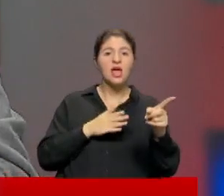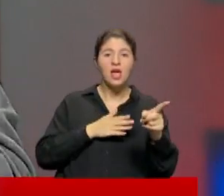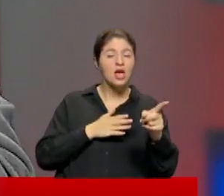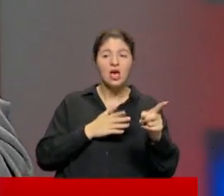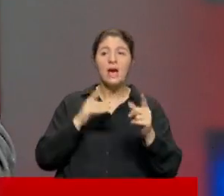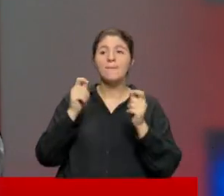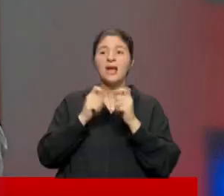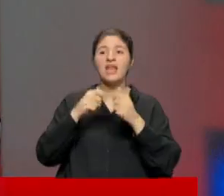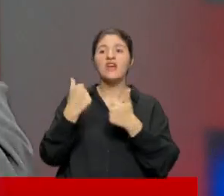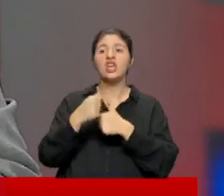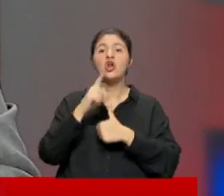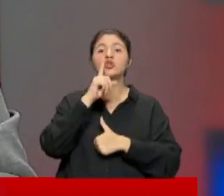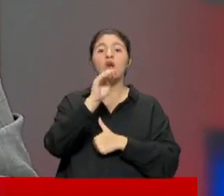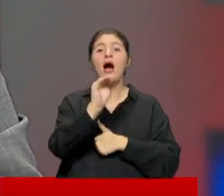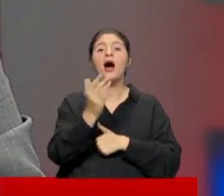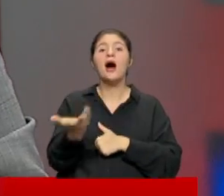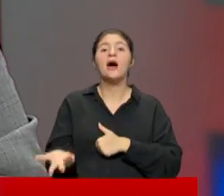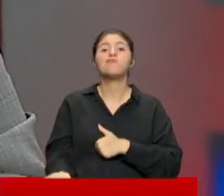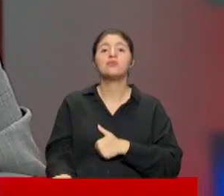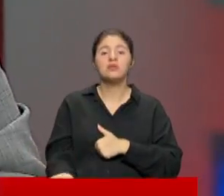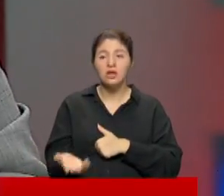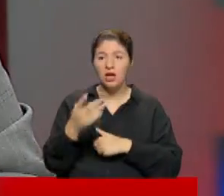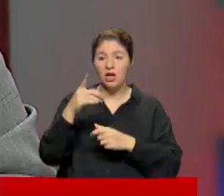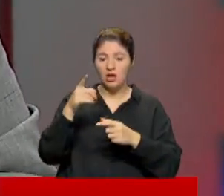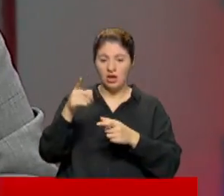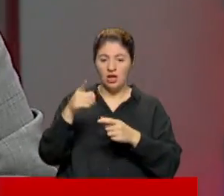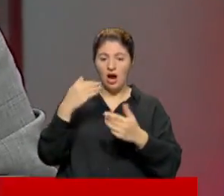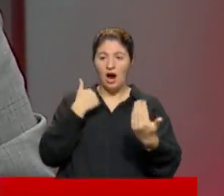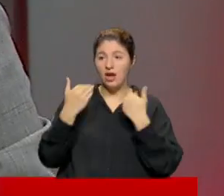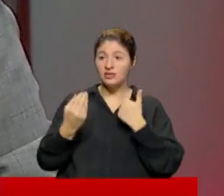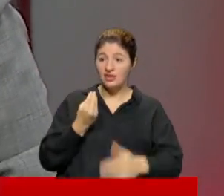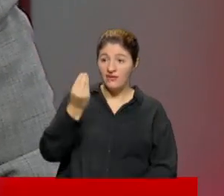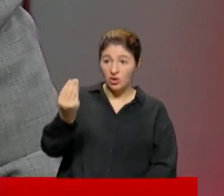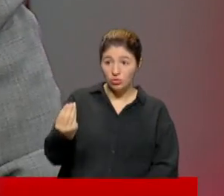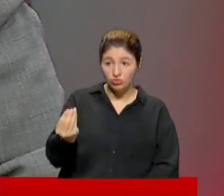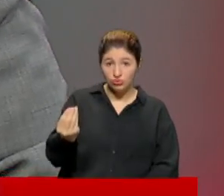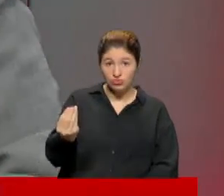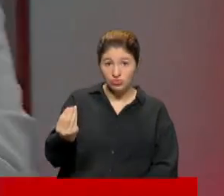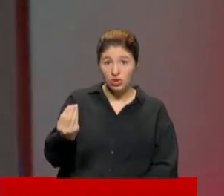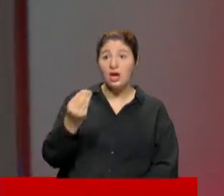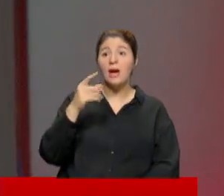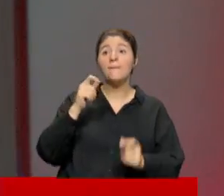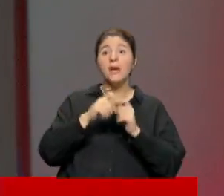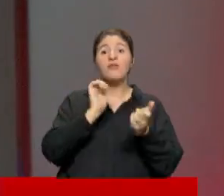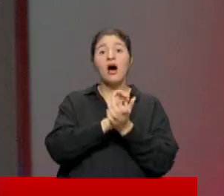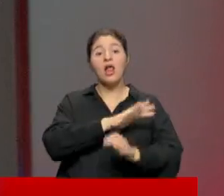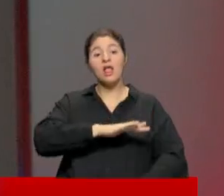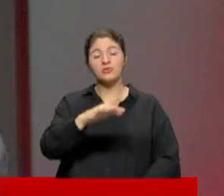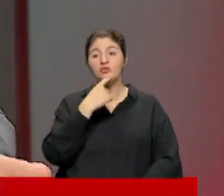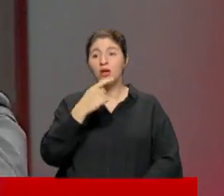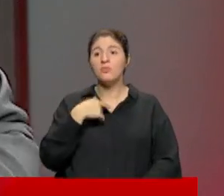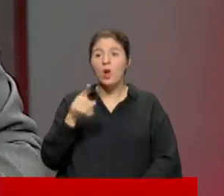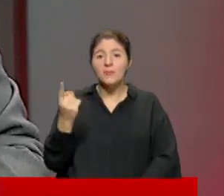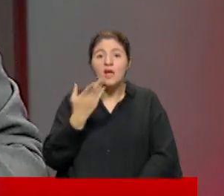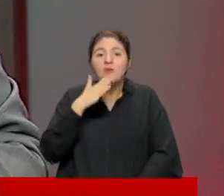Beril'e ve eşine sormadan ikametgah adresi veriyorsun Beril ve ailesi diyor ki